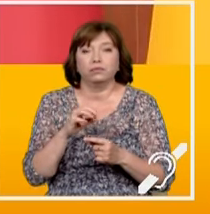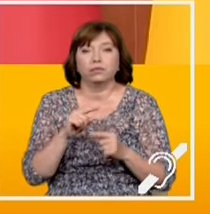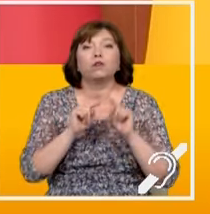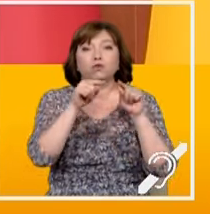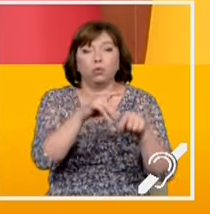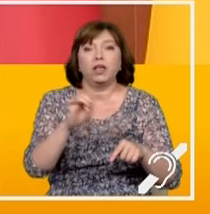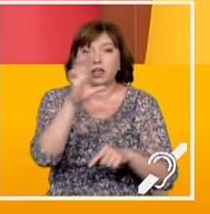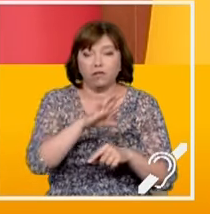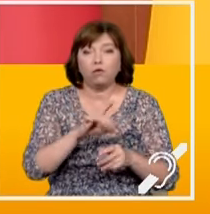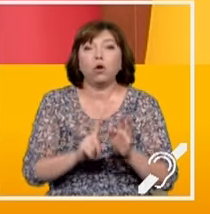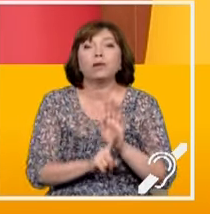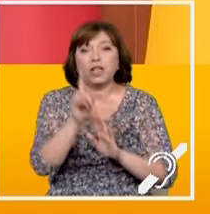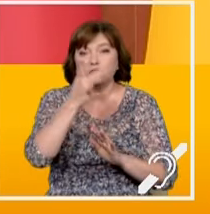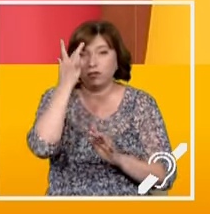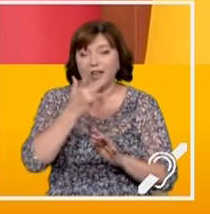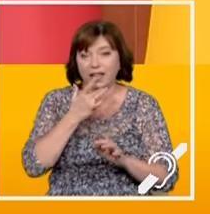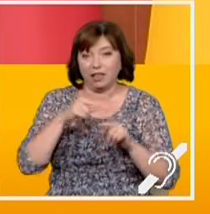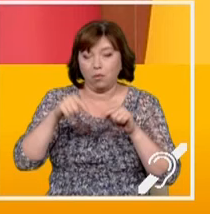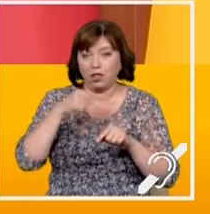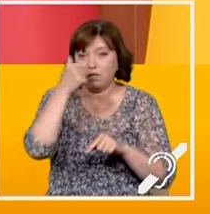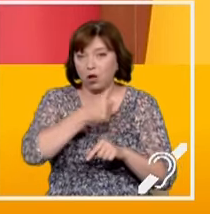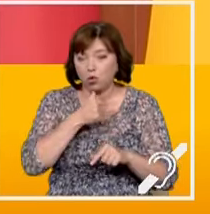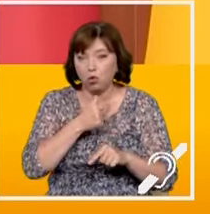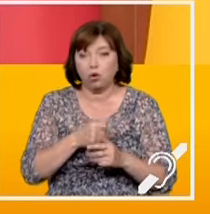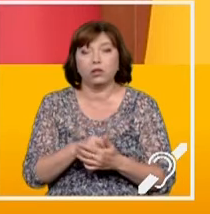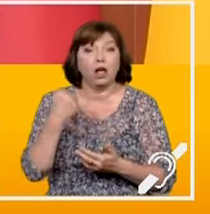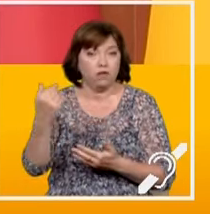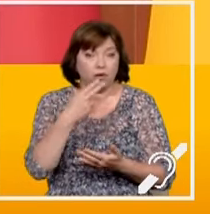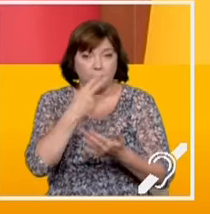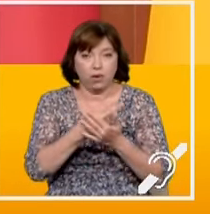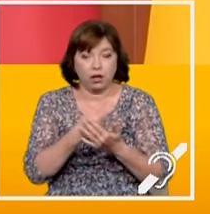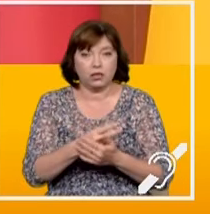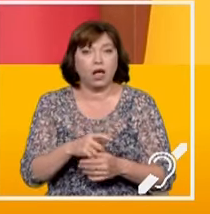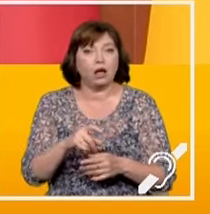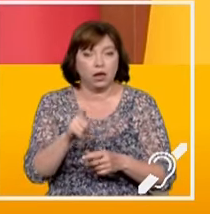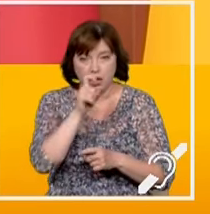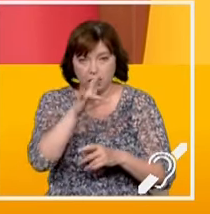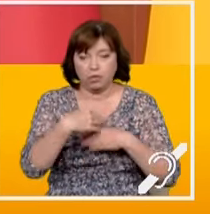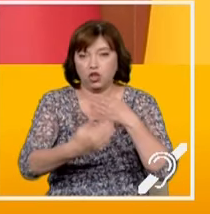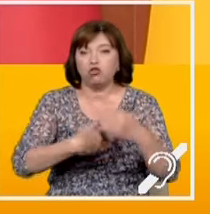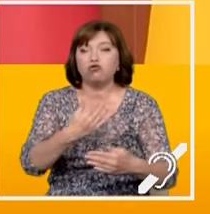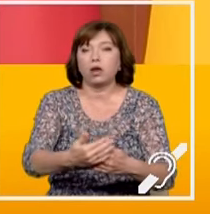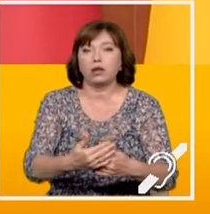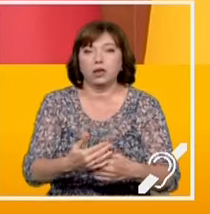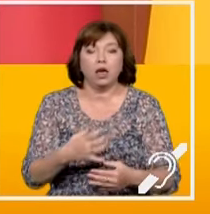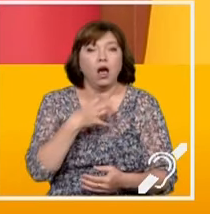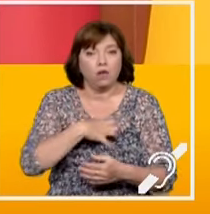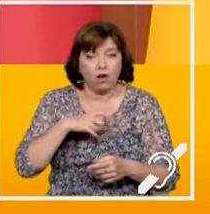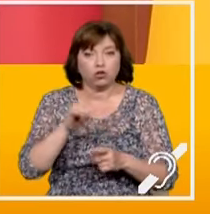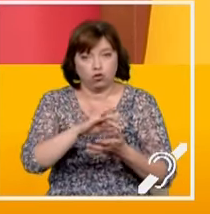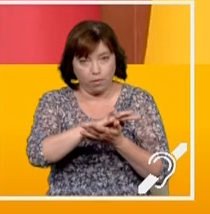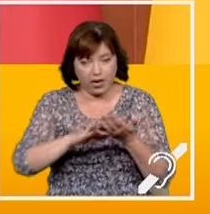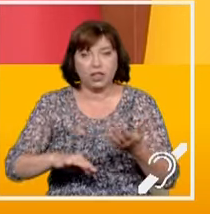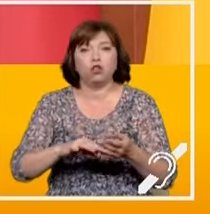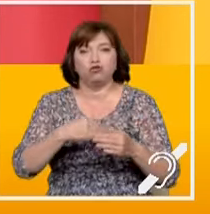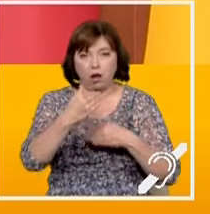au demarat în vara anului curent. Ați demonstrat pași reformatori importanți. Este important să continuați pe